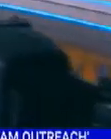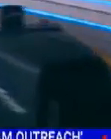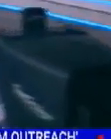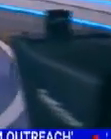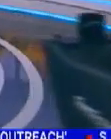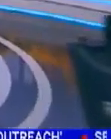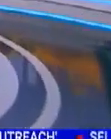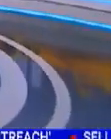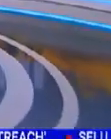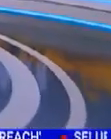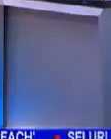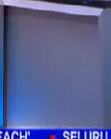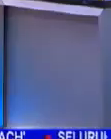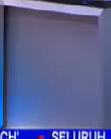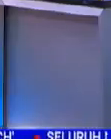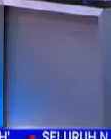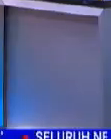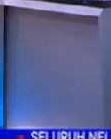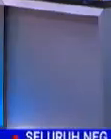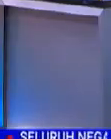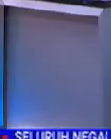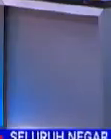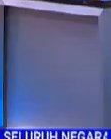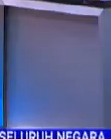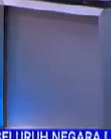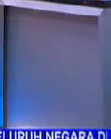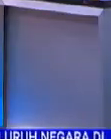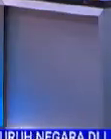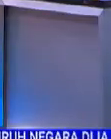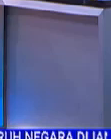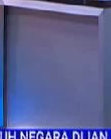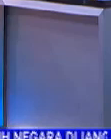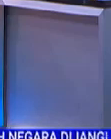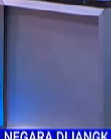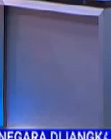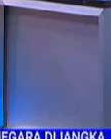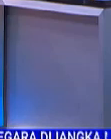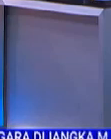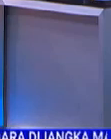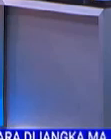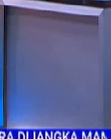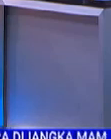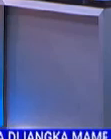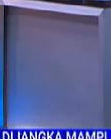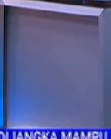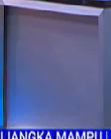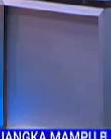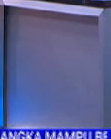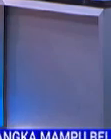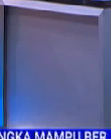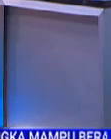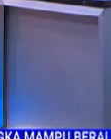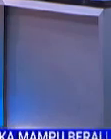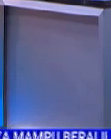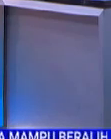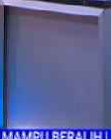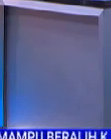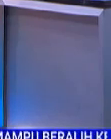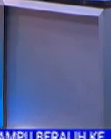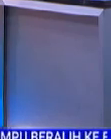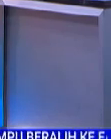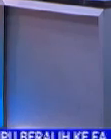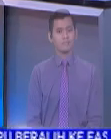kita ke Serawak bumi kenyalang bagi memastikan masyarakat tidak terdedah dengan sakitan ke-16 para peniaga